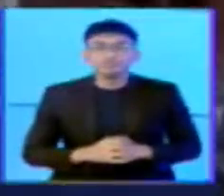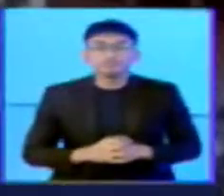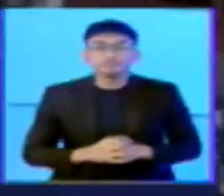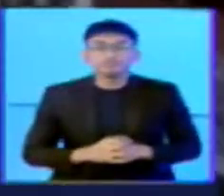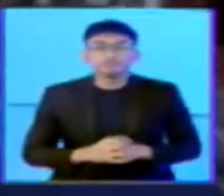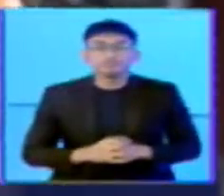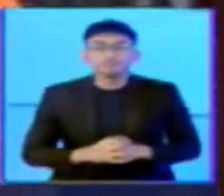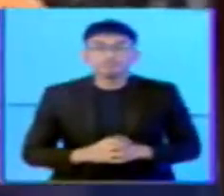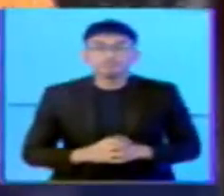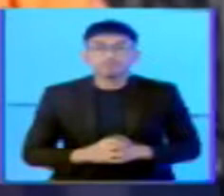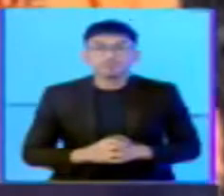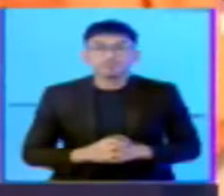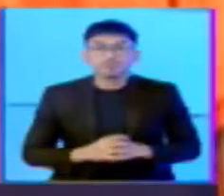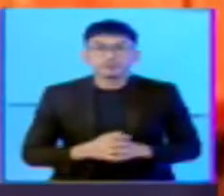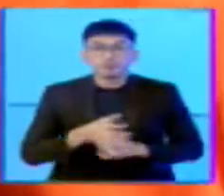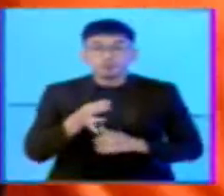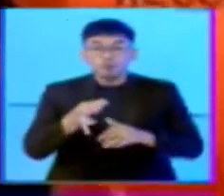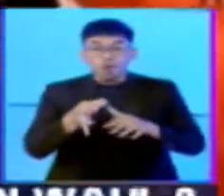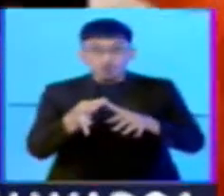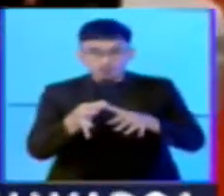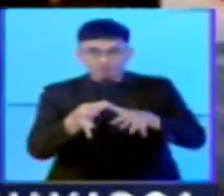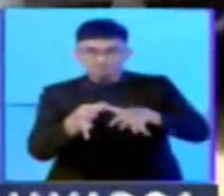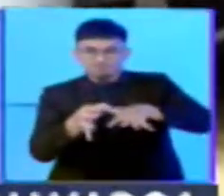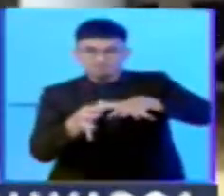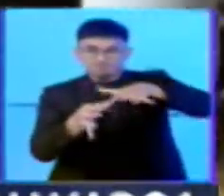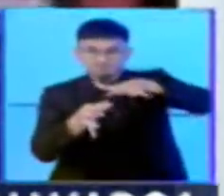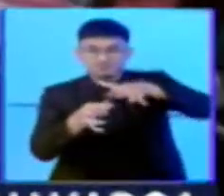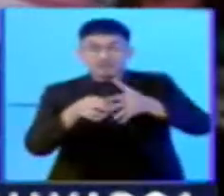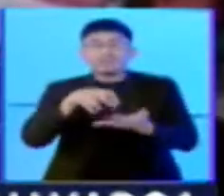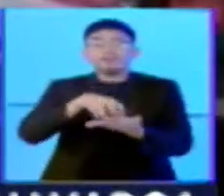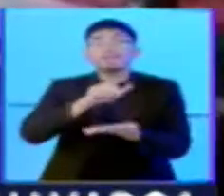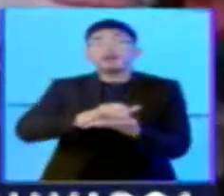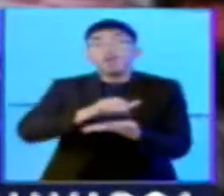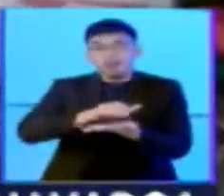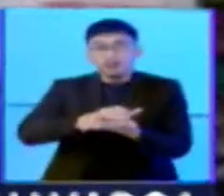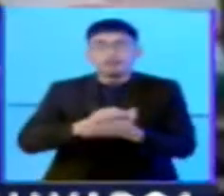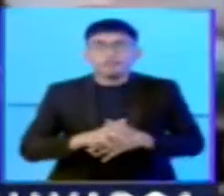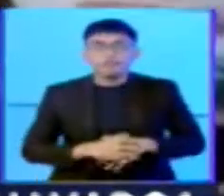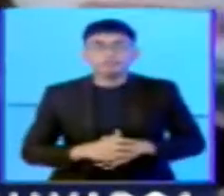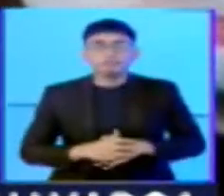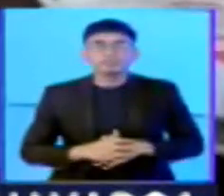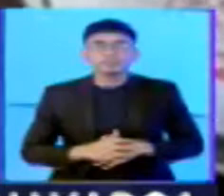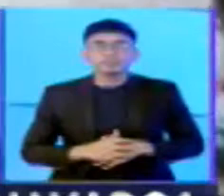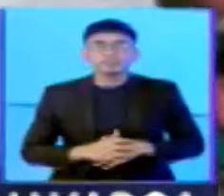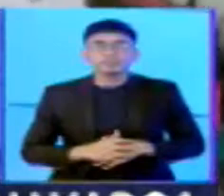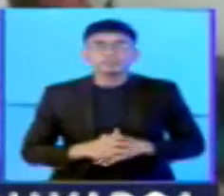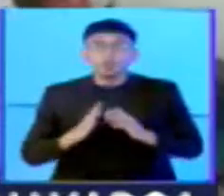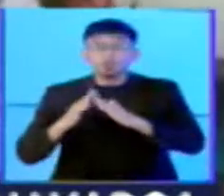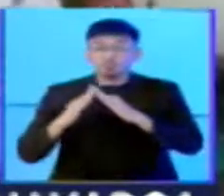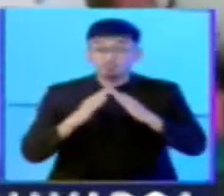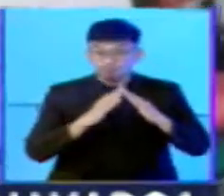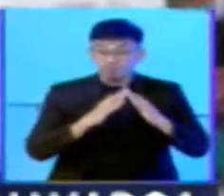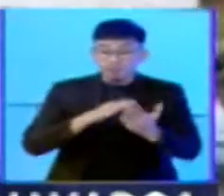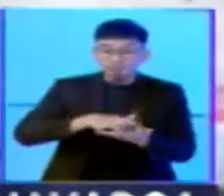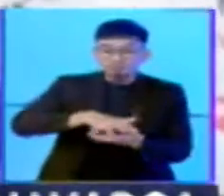Banjirop menenggelamkan pulau kecil Simonet di Kecamatan Wonokerto, Kabupaten Pekalongan, Jawa Tengah. Ratusan rumah warga terendam setengah hingga 1 meter dan